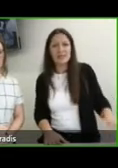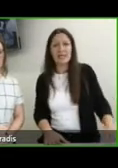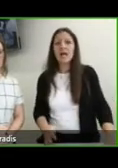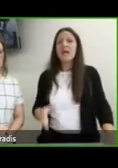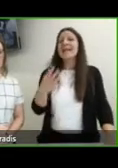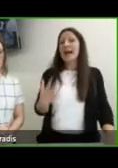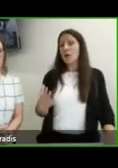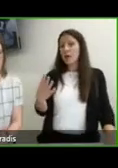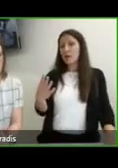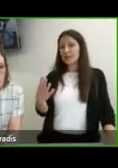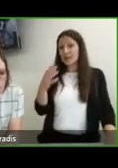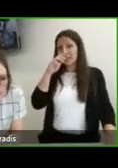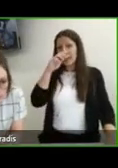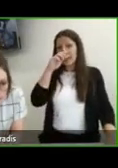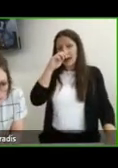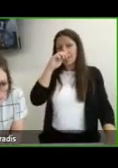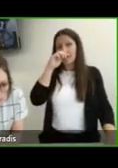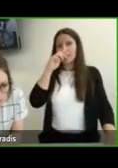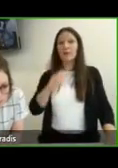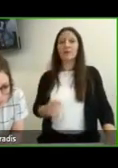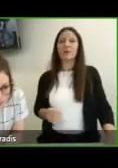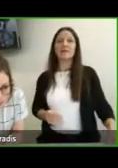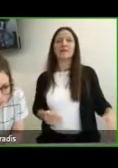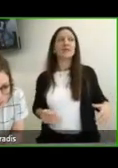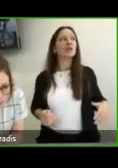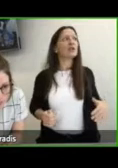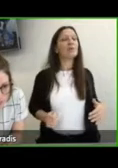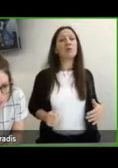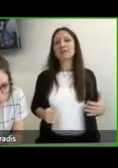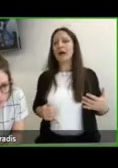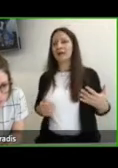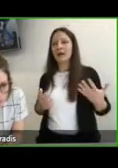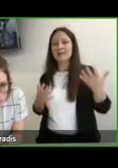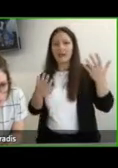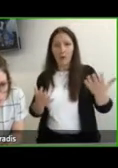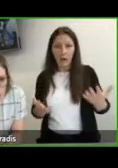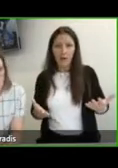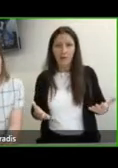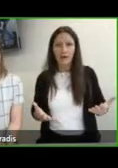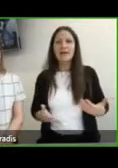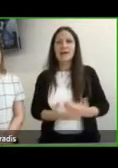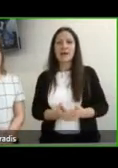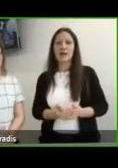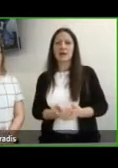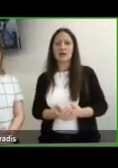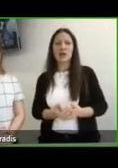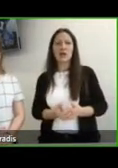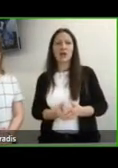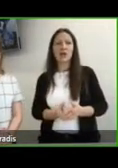d'éducation aux médias. En quoi consiste-t-il? En fait, le biais de confirmation, c'est que j'ai plus tendance à croire